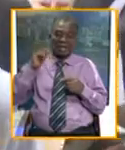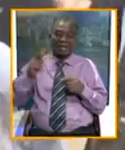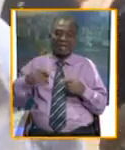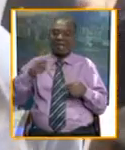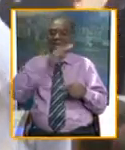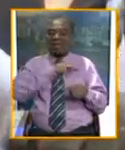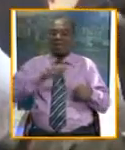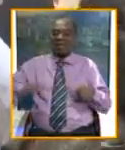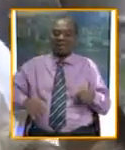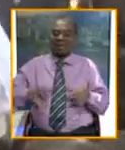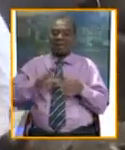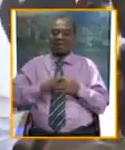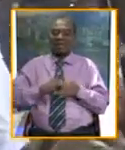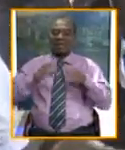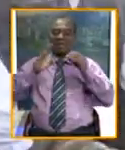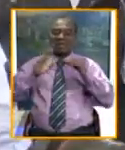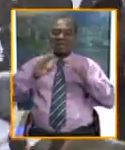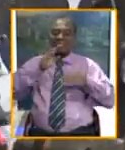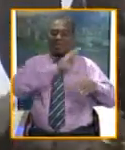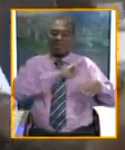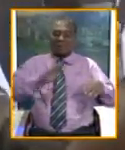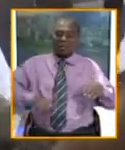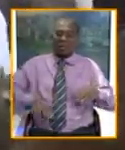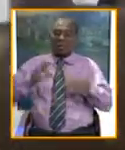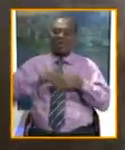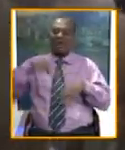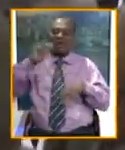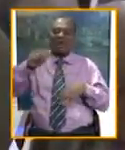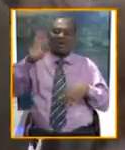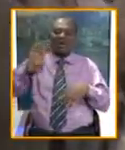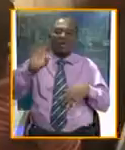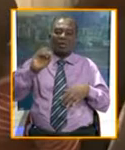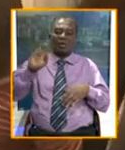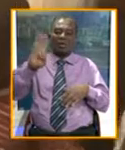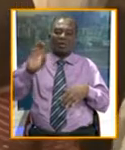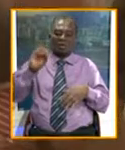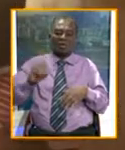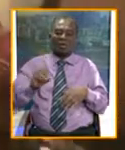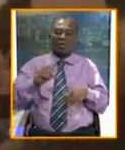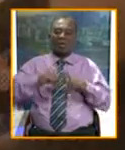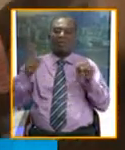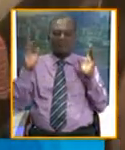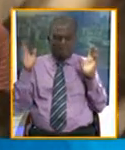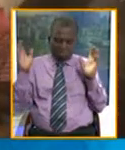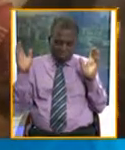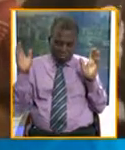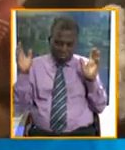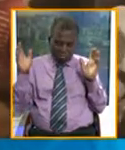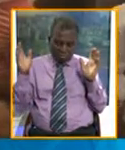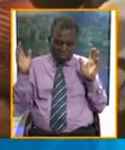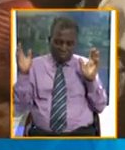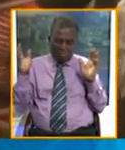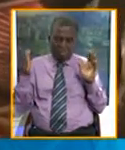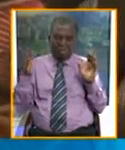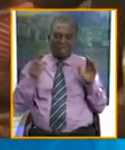commune d'Abobo depuis 2018. Une fonction qu'il voulait mettre à profit pour changer le visage d'Abobo. Mais hélas, la grande faucheuse